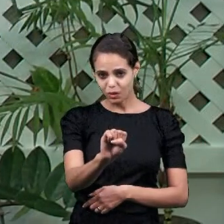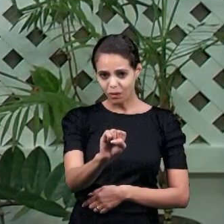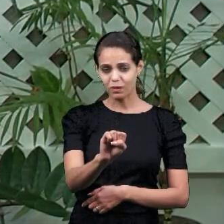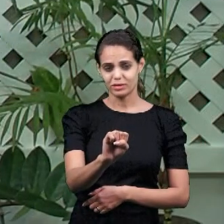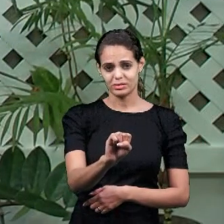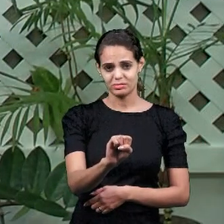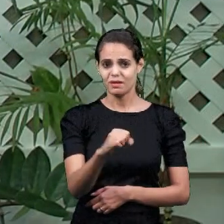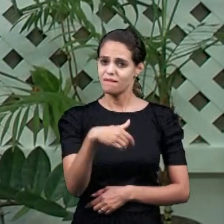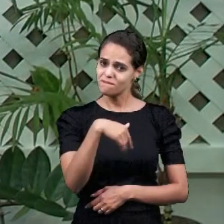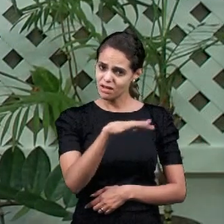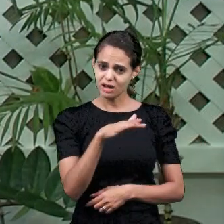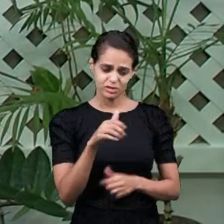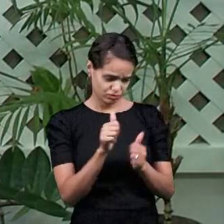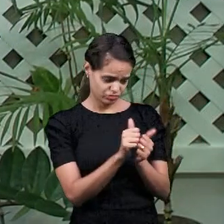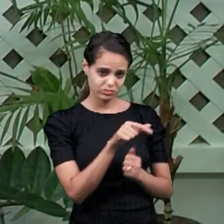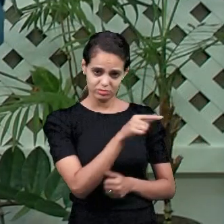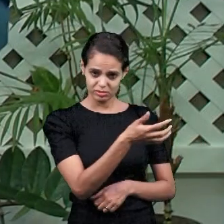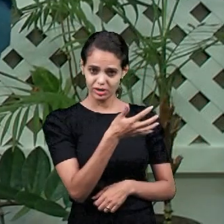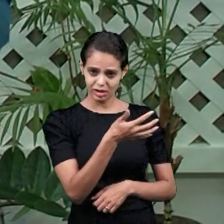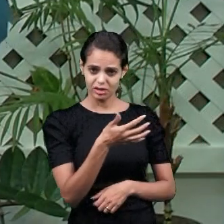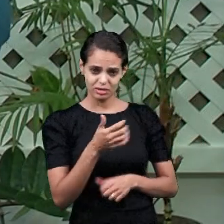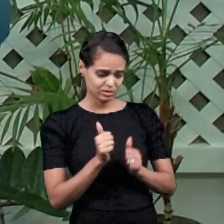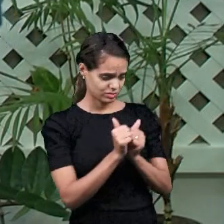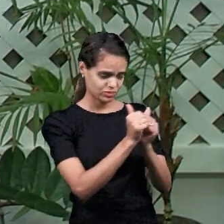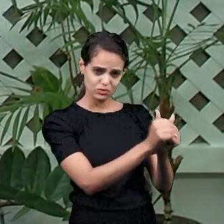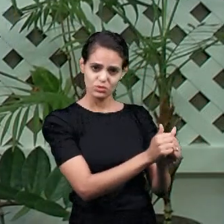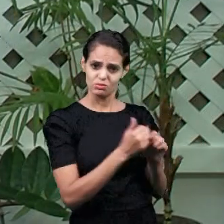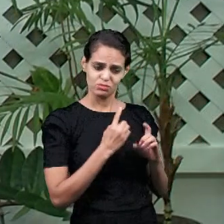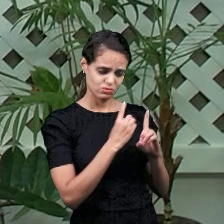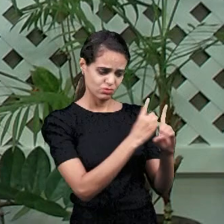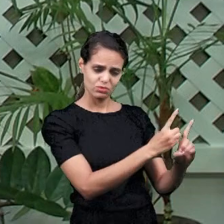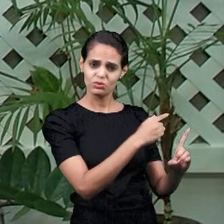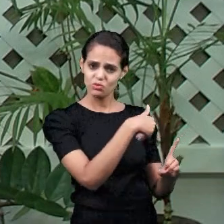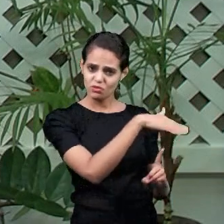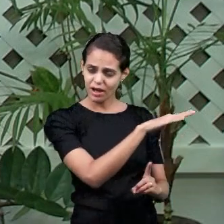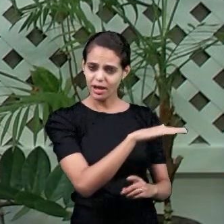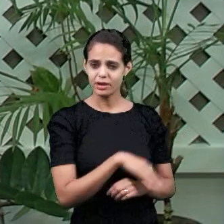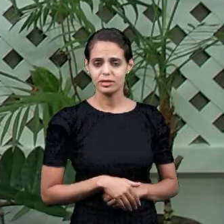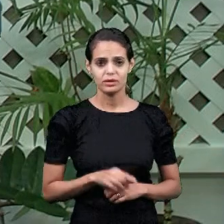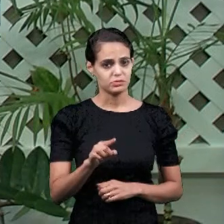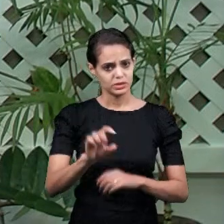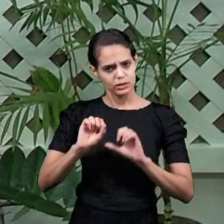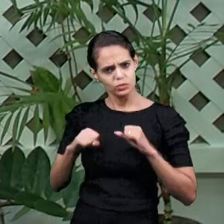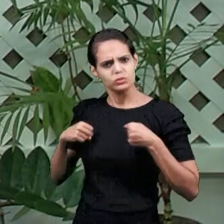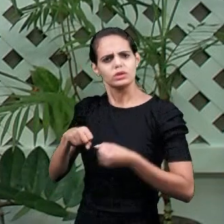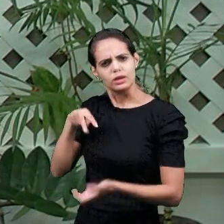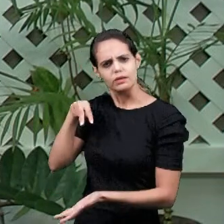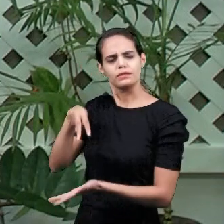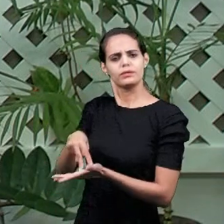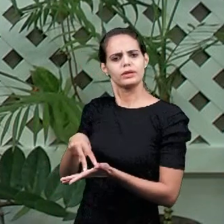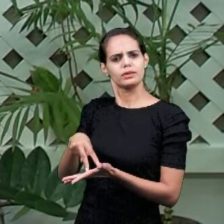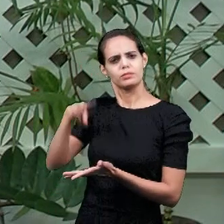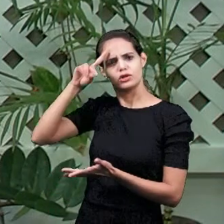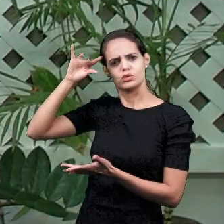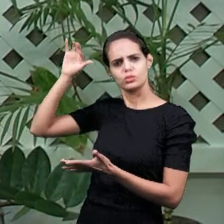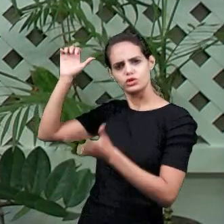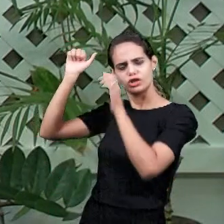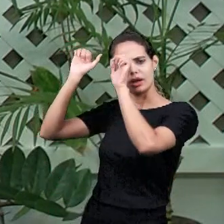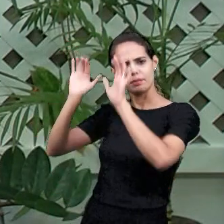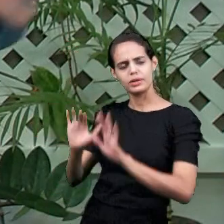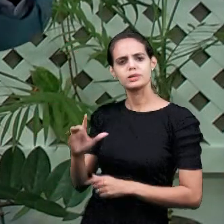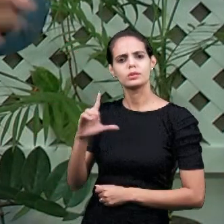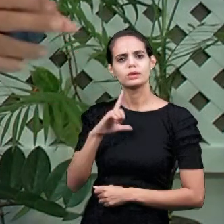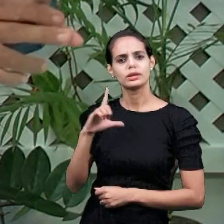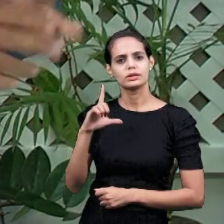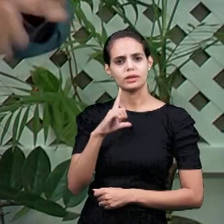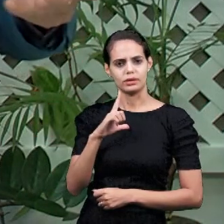C'est ça, il n'est pas affermi. Ce qu'il a reçu un jour, la bénédiction, mais à